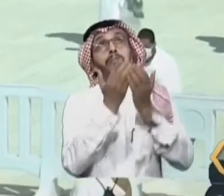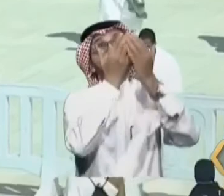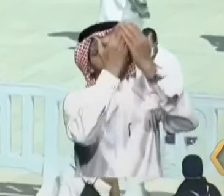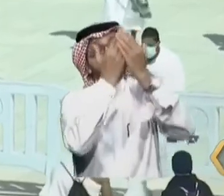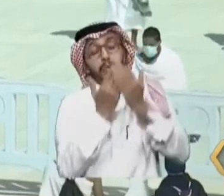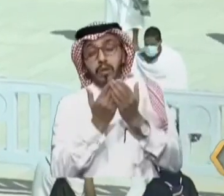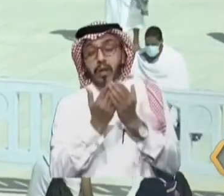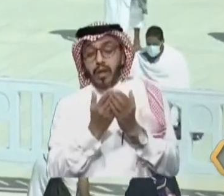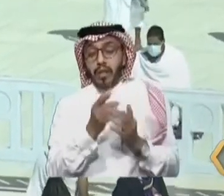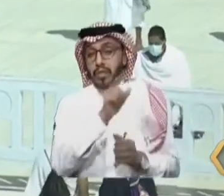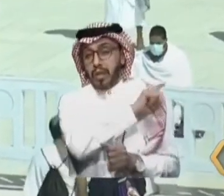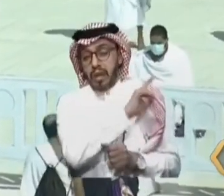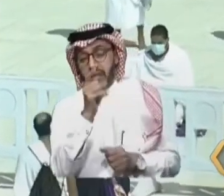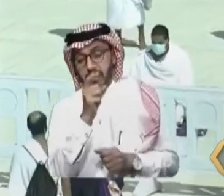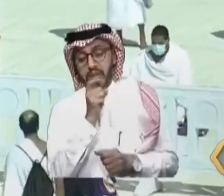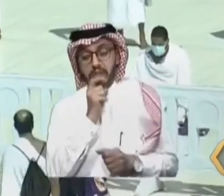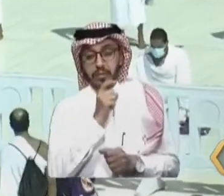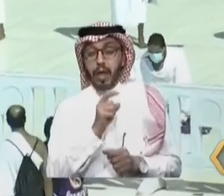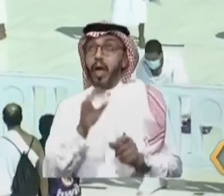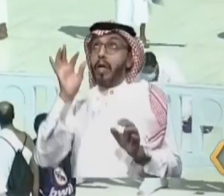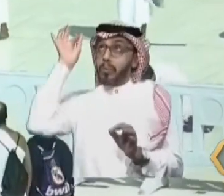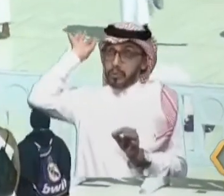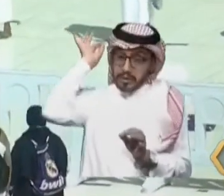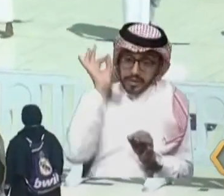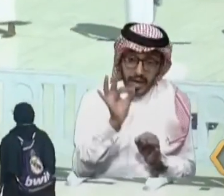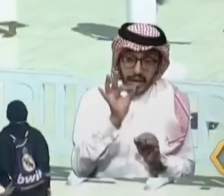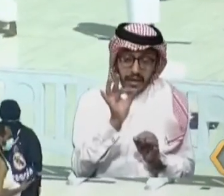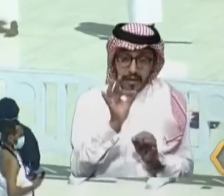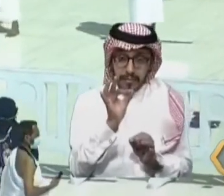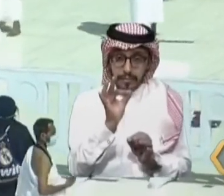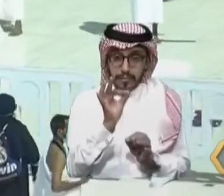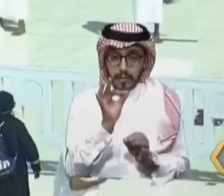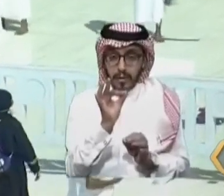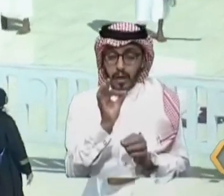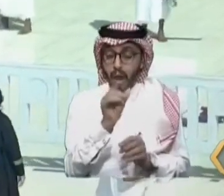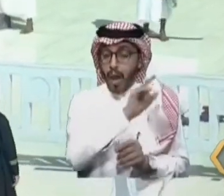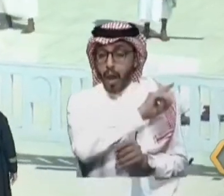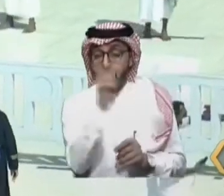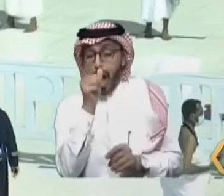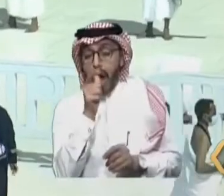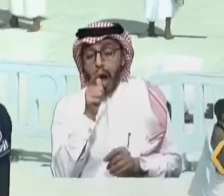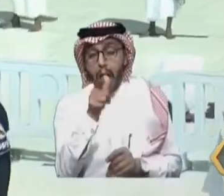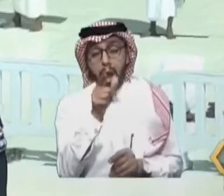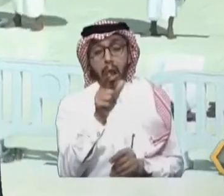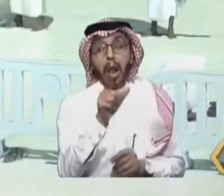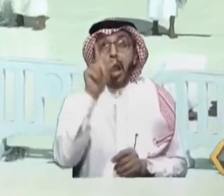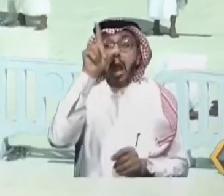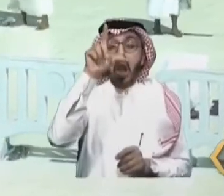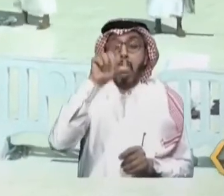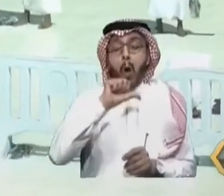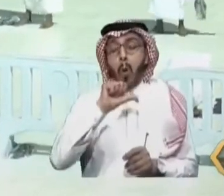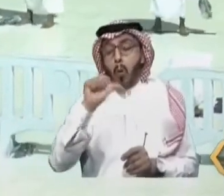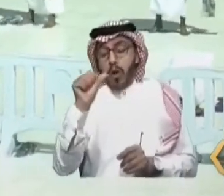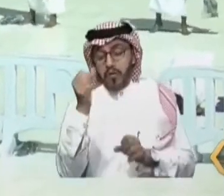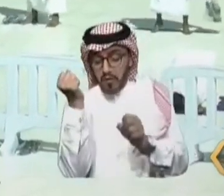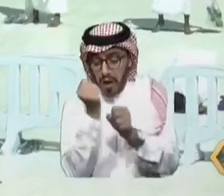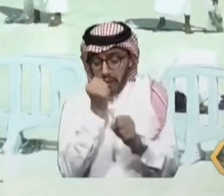ولا تعجز، وإن أصابك شيء فلا تقل لو أني فعلت كذا